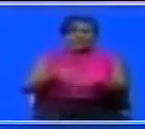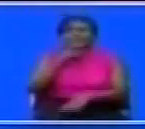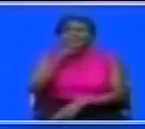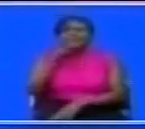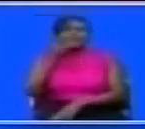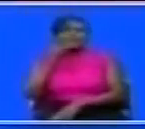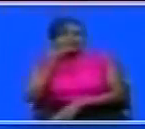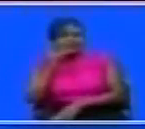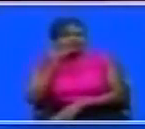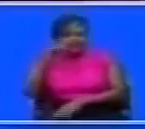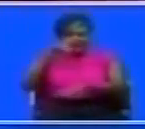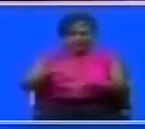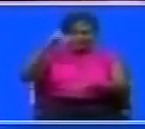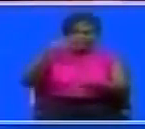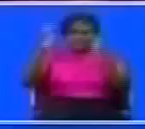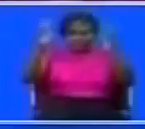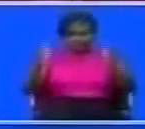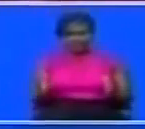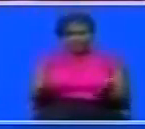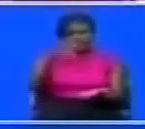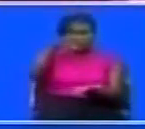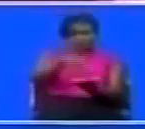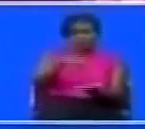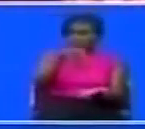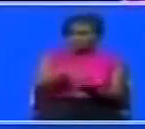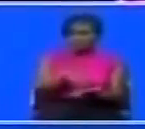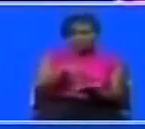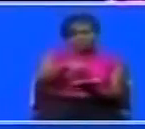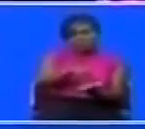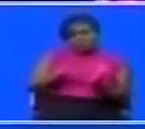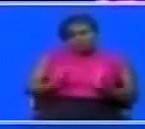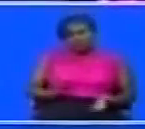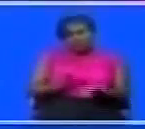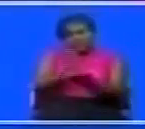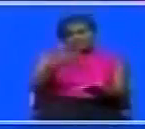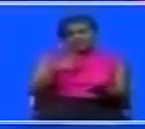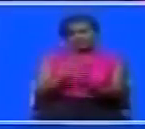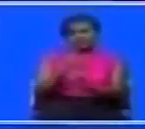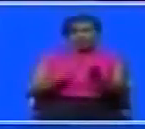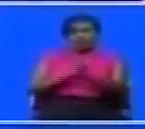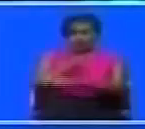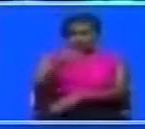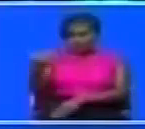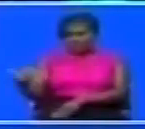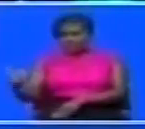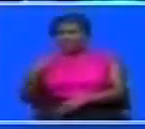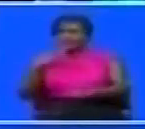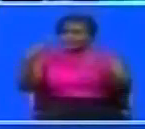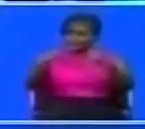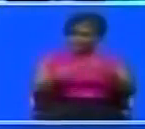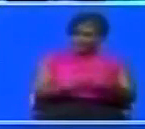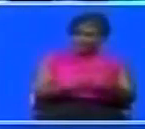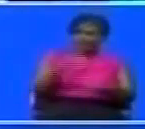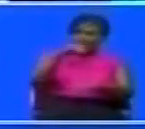kiangazi. Pameathirika pakubwa, imekuwa ni hali ya mnyonge kunyimwa haki yake, kwani zaidi ya wanafunzi 800